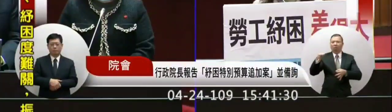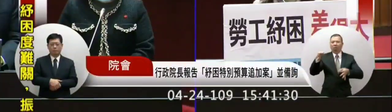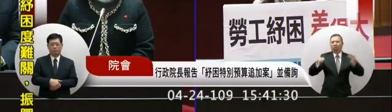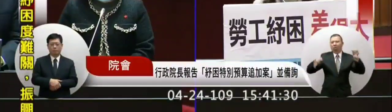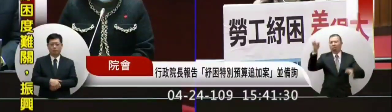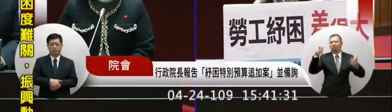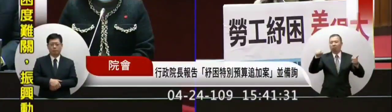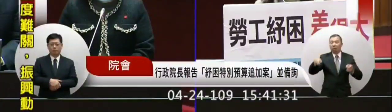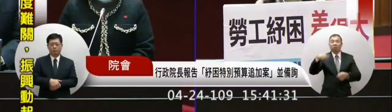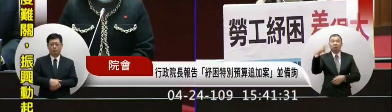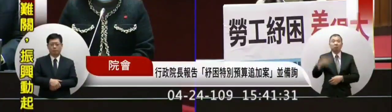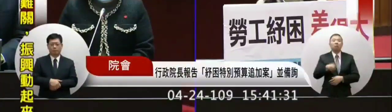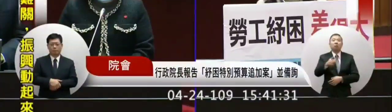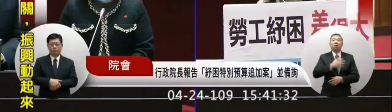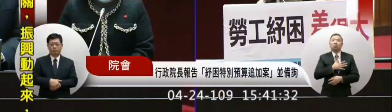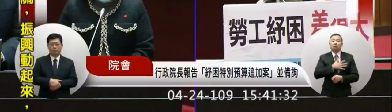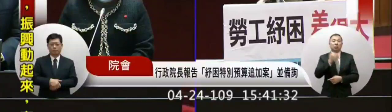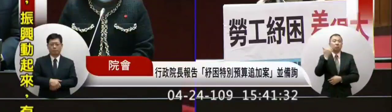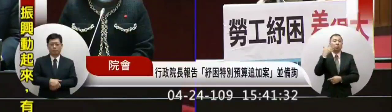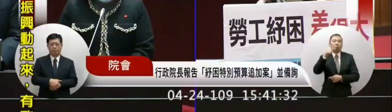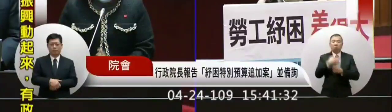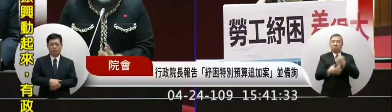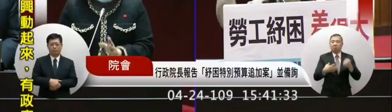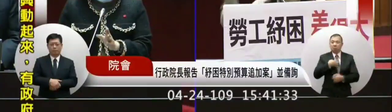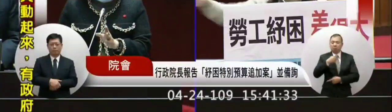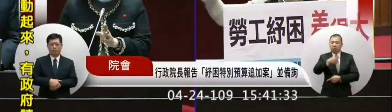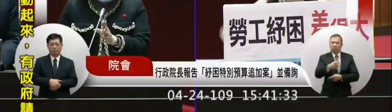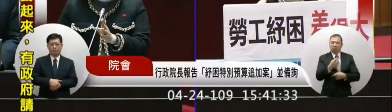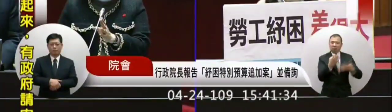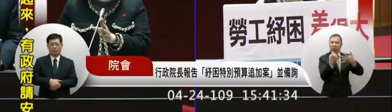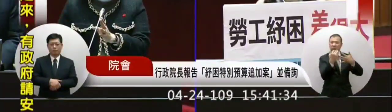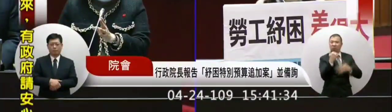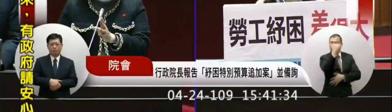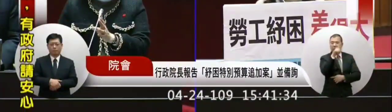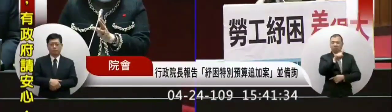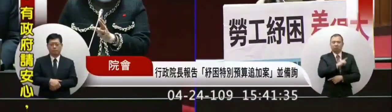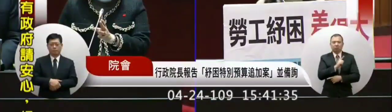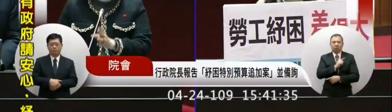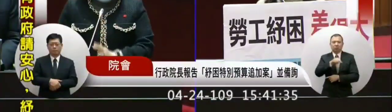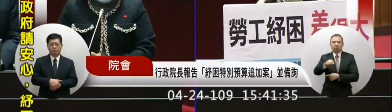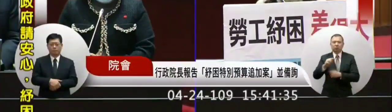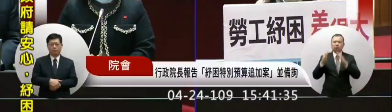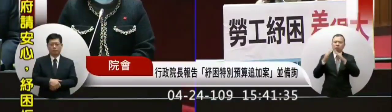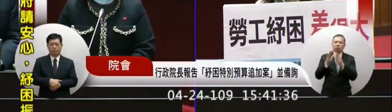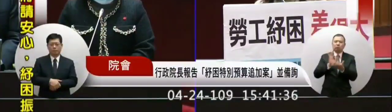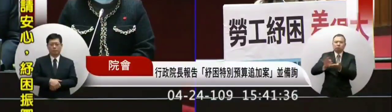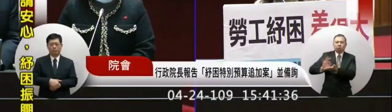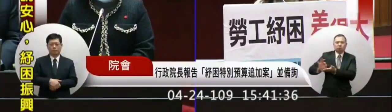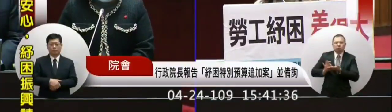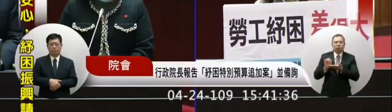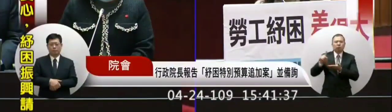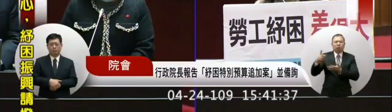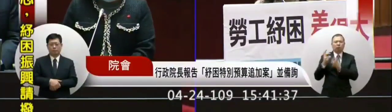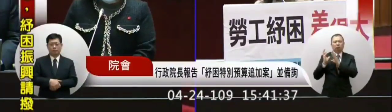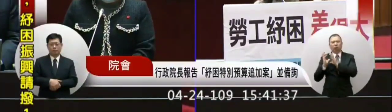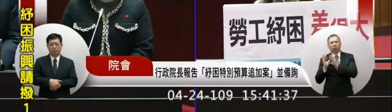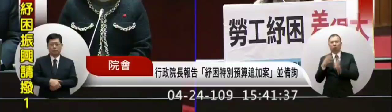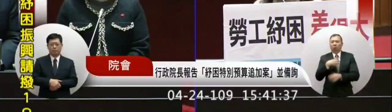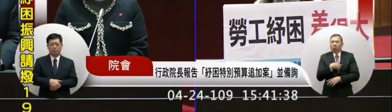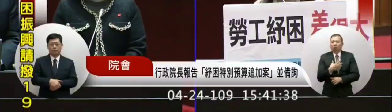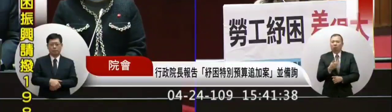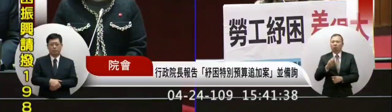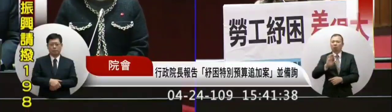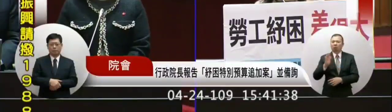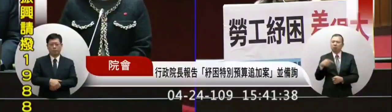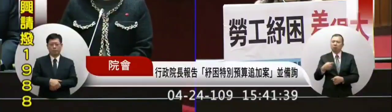投保越高的人，家庭的负担更大，就他反而领不到这个30000块。这就是我要跟院